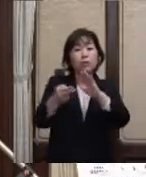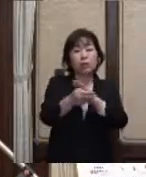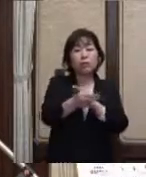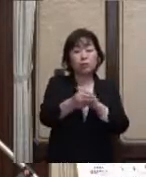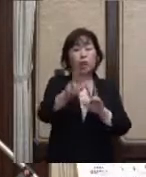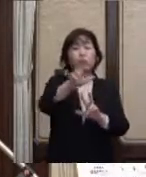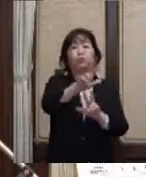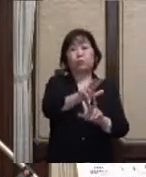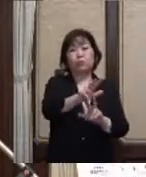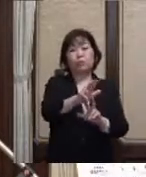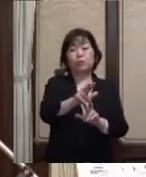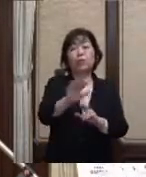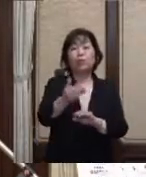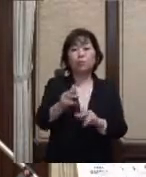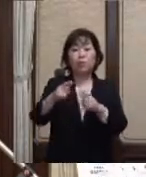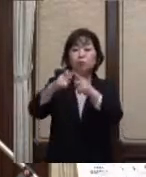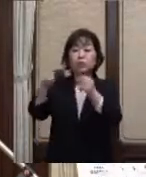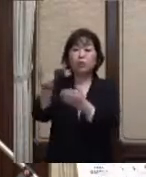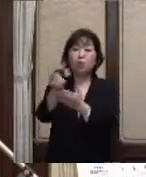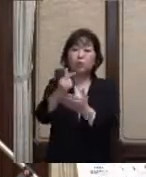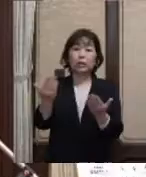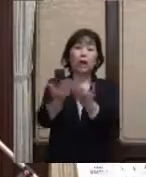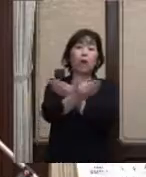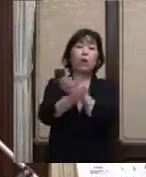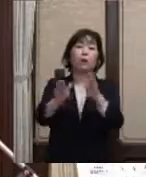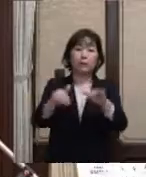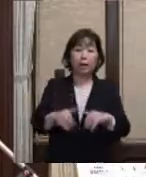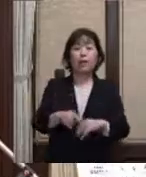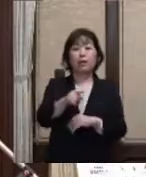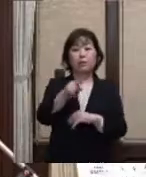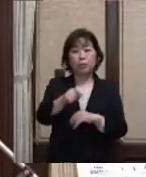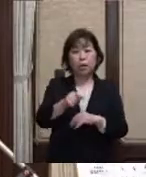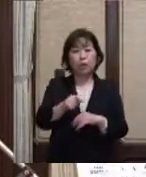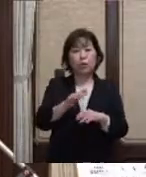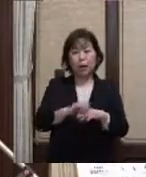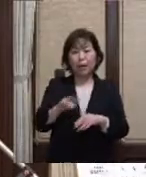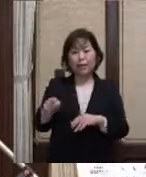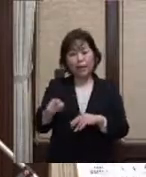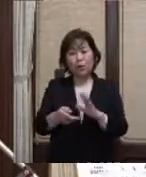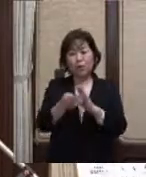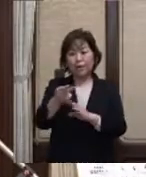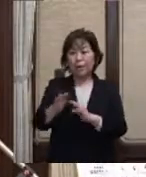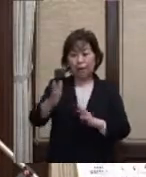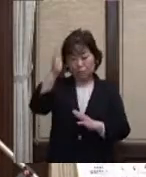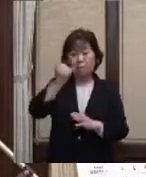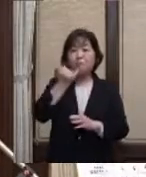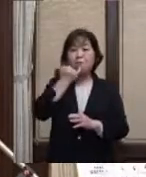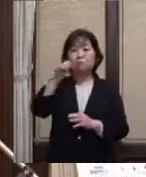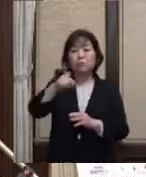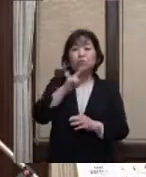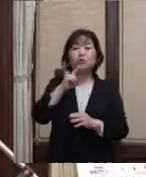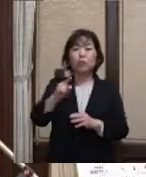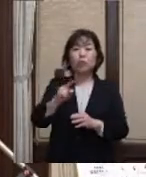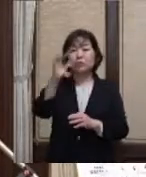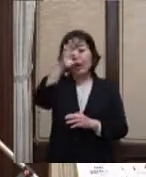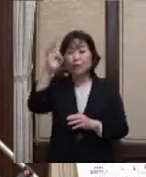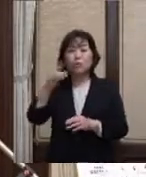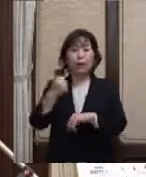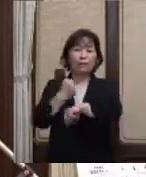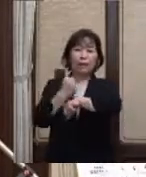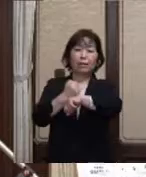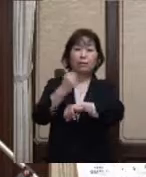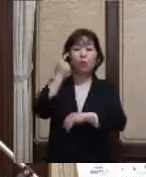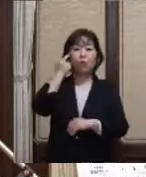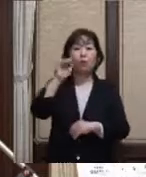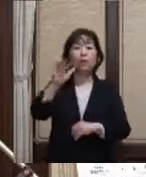ども、国の方針が変わりましたので、なかなかこれ手を挙げてくれるところを探すのは大変だと思いますけれども、